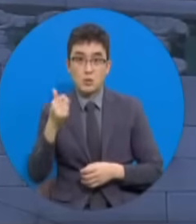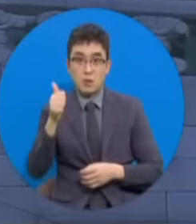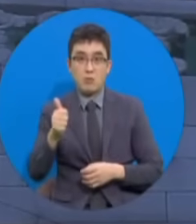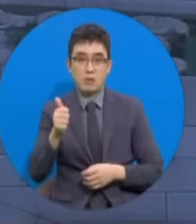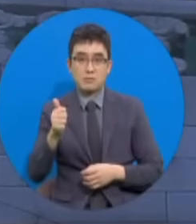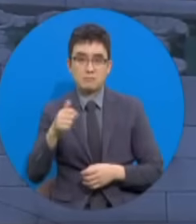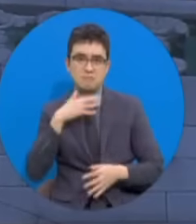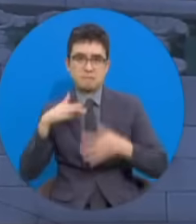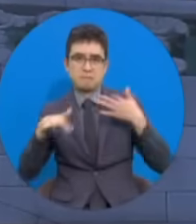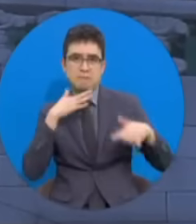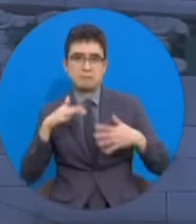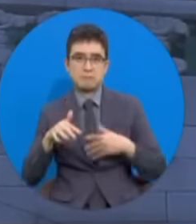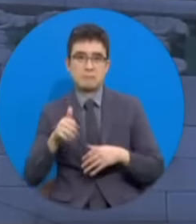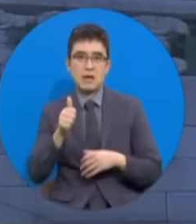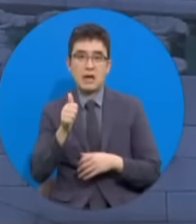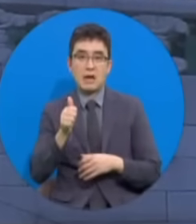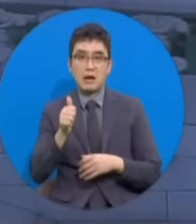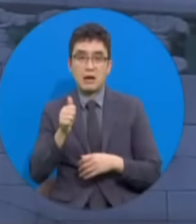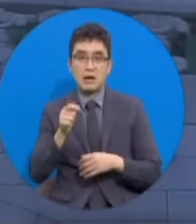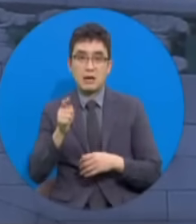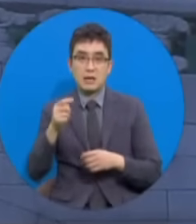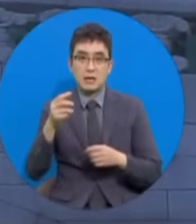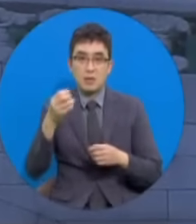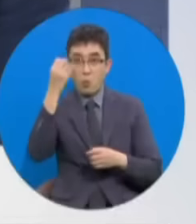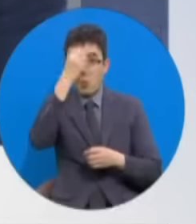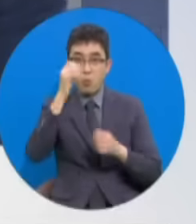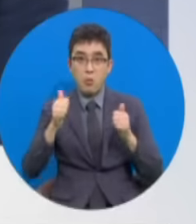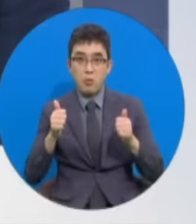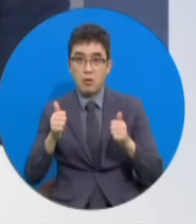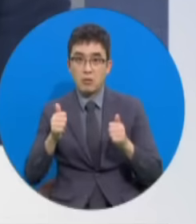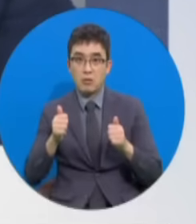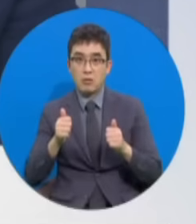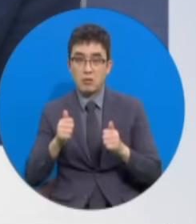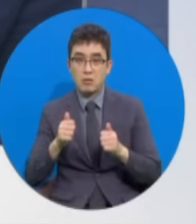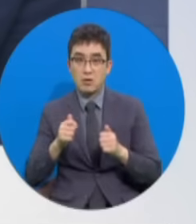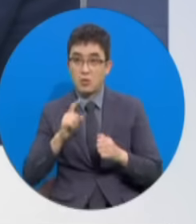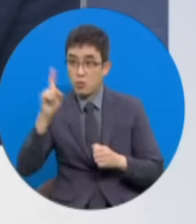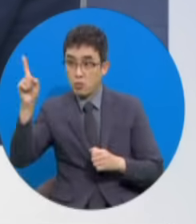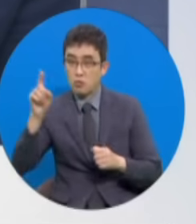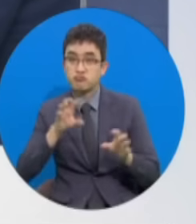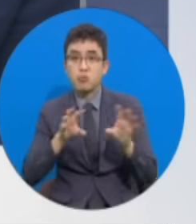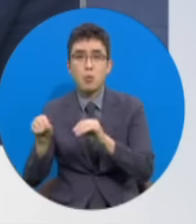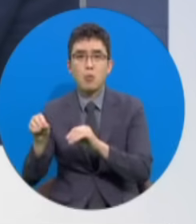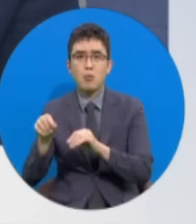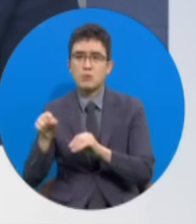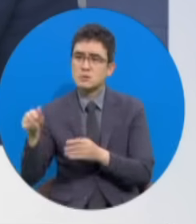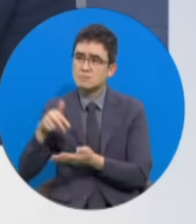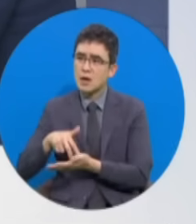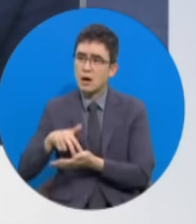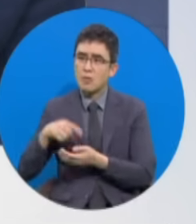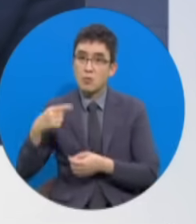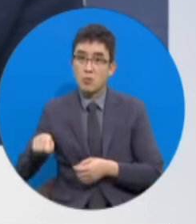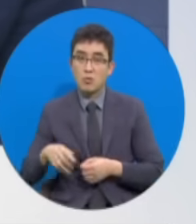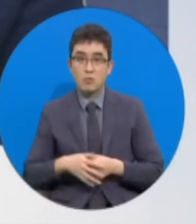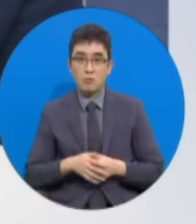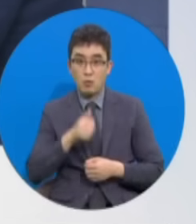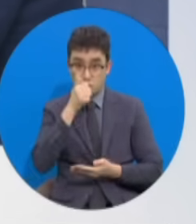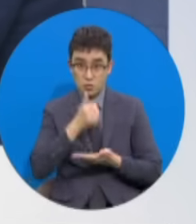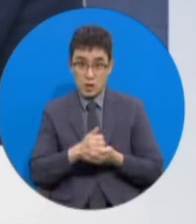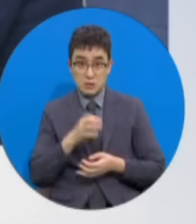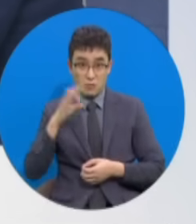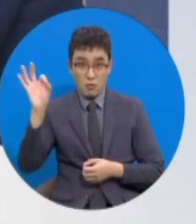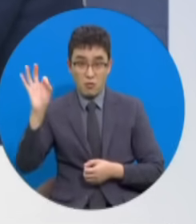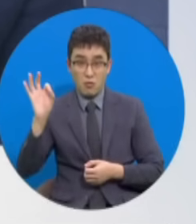했어요. 그런데 항소를 취하했어요. 그럼 조 전 장관 입장은 무엇인지가 좀 궁금해요. 근데 이제 범행을 인정하는 건지